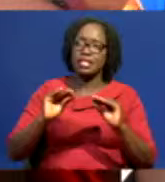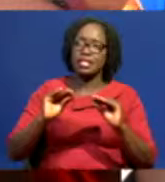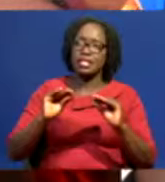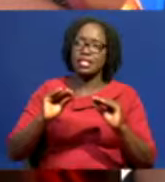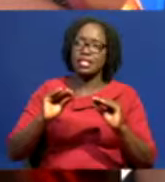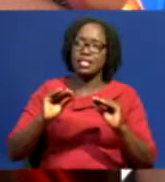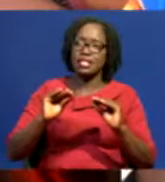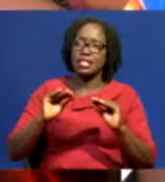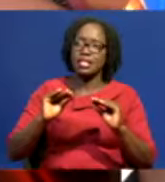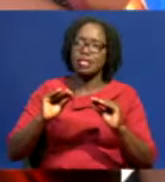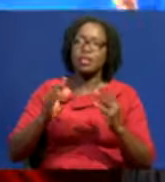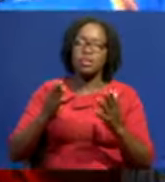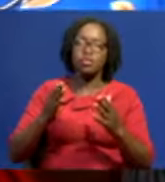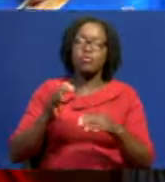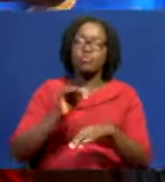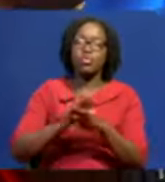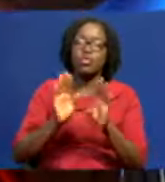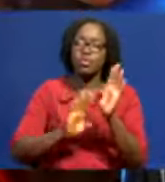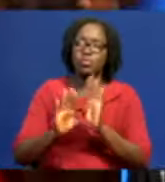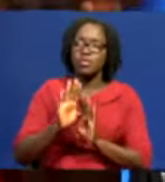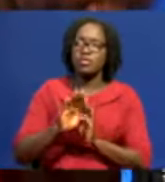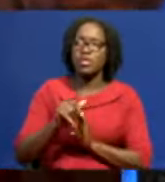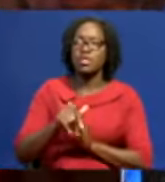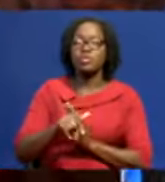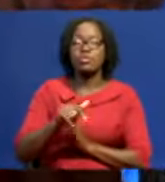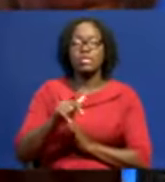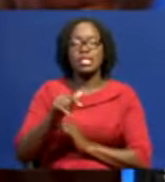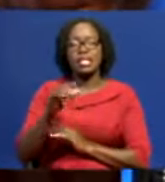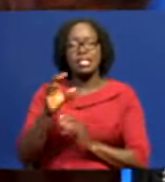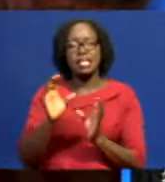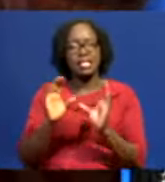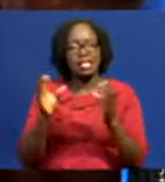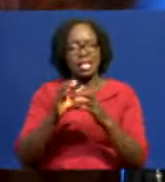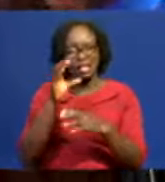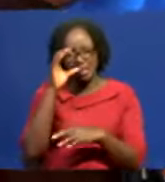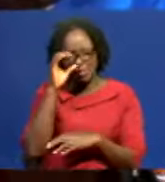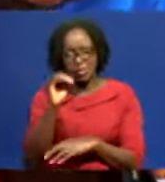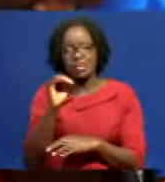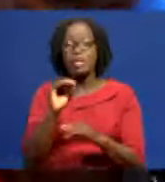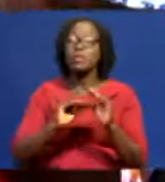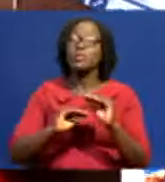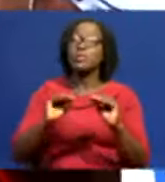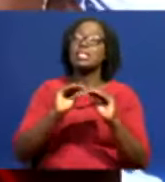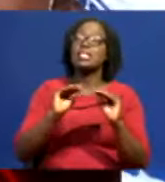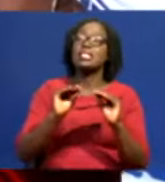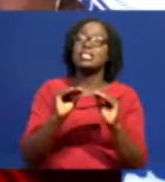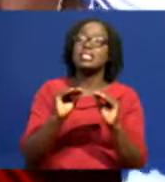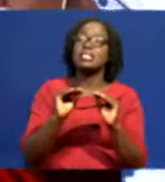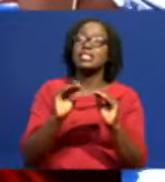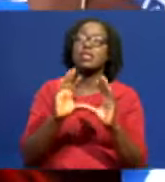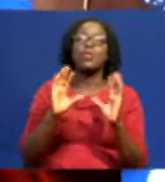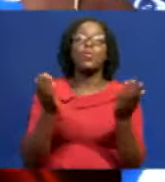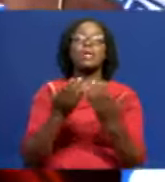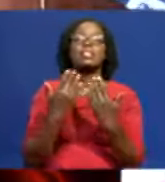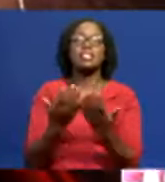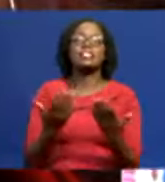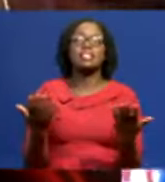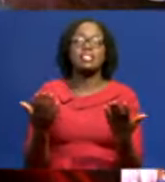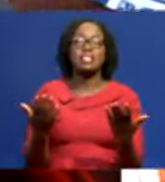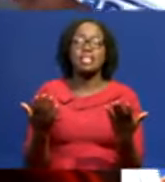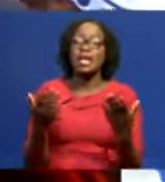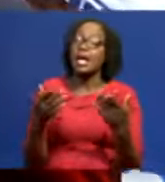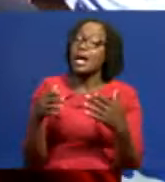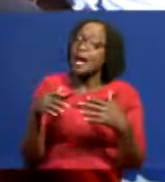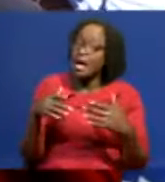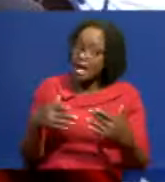ya tabia njema. Leo hawako darasani, tunawafundisha mambo ya dunia, hao